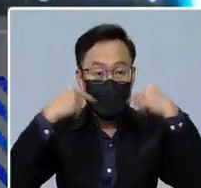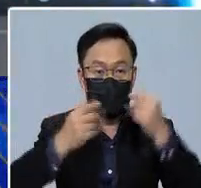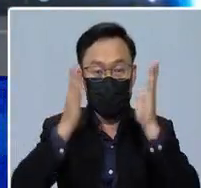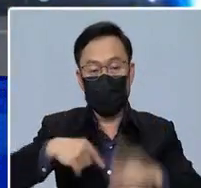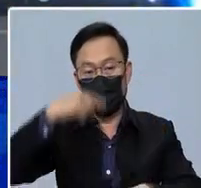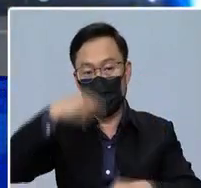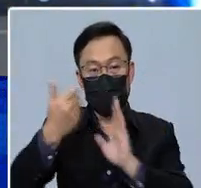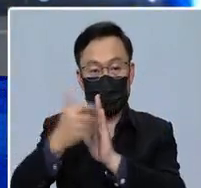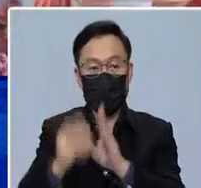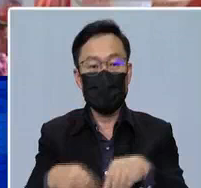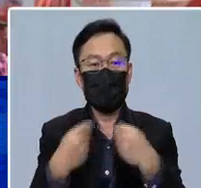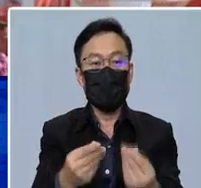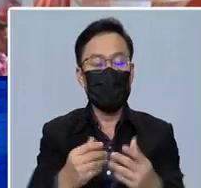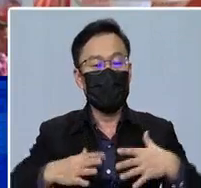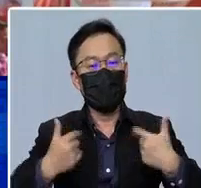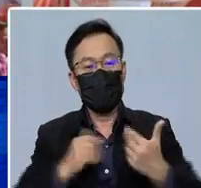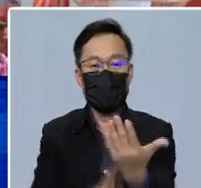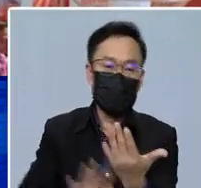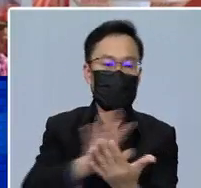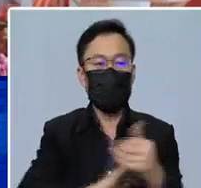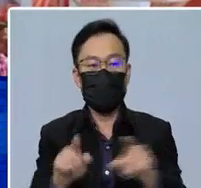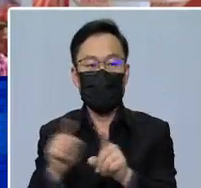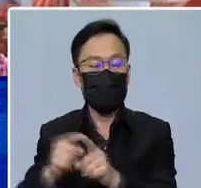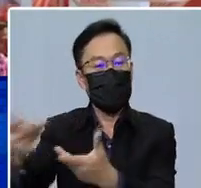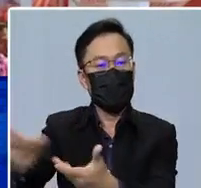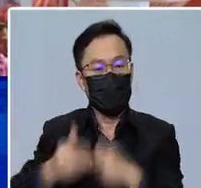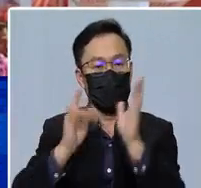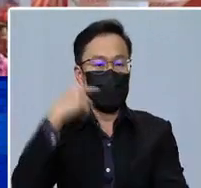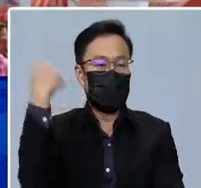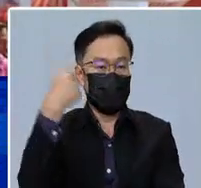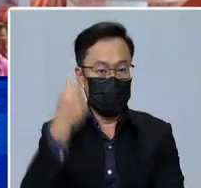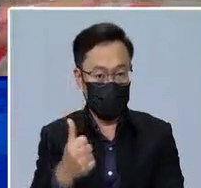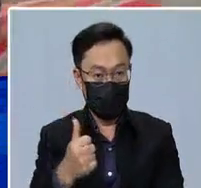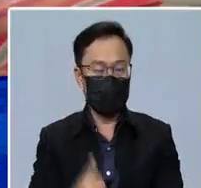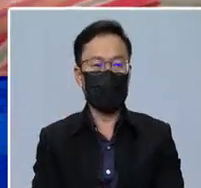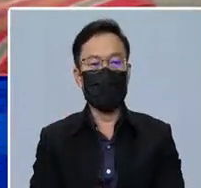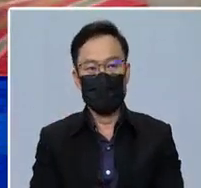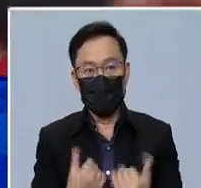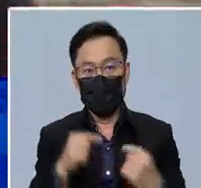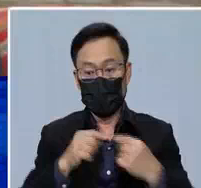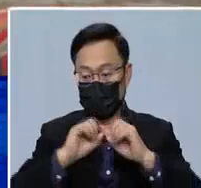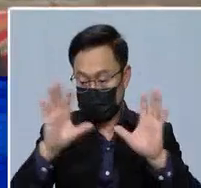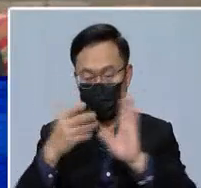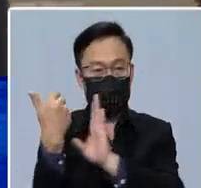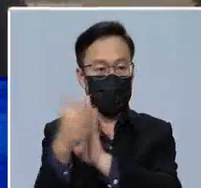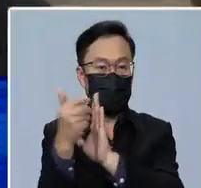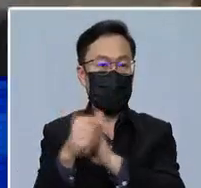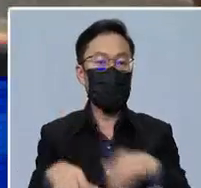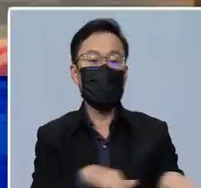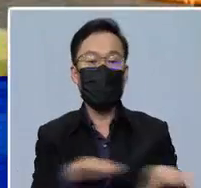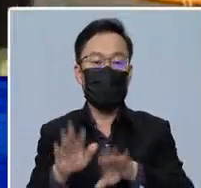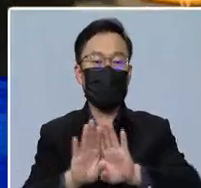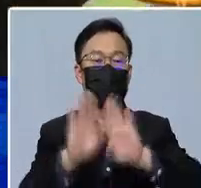จคนอีสานส่งความสุขคำอวยพรพร้อมรับนักท่องเที่ยวอย่างอบอุ่นครับและเป็นสัญญาณบ่งบอกว่าอีสานพร้อมรับนักท่องเที่ยวจากทุกมุมโล